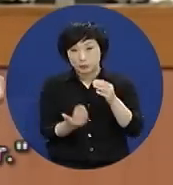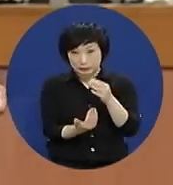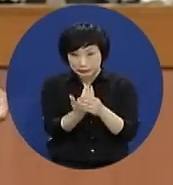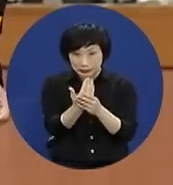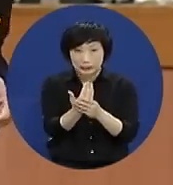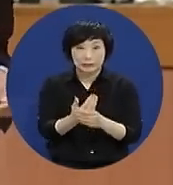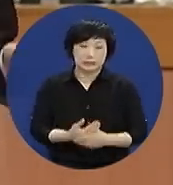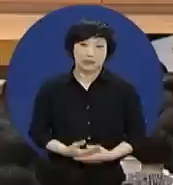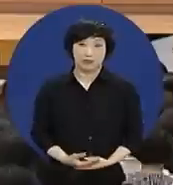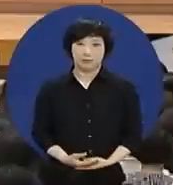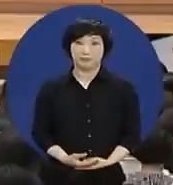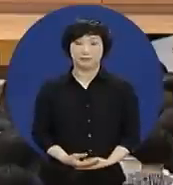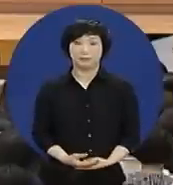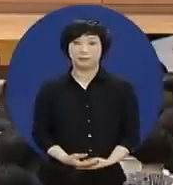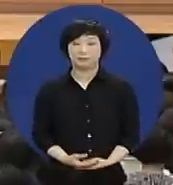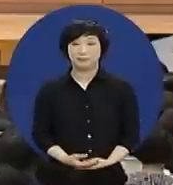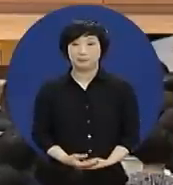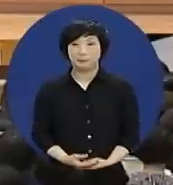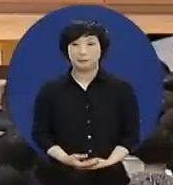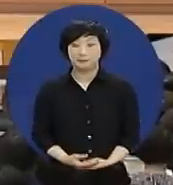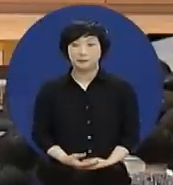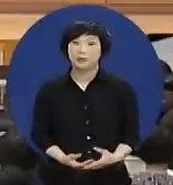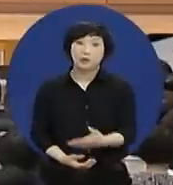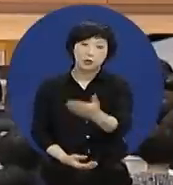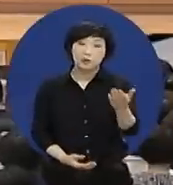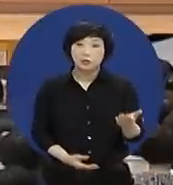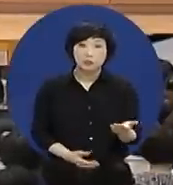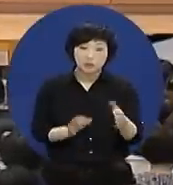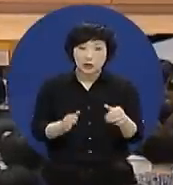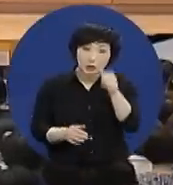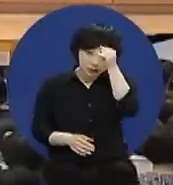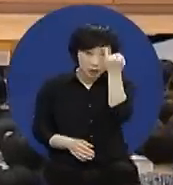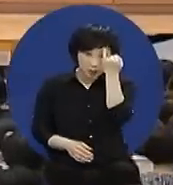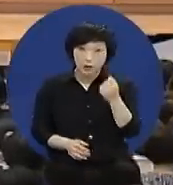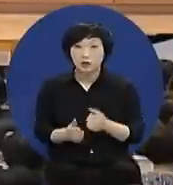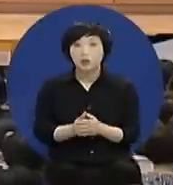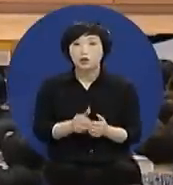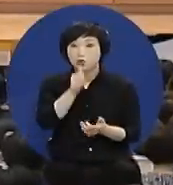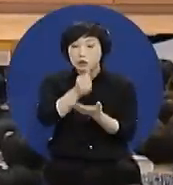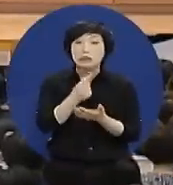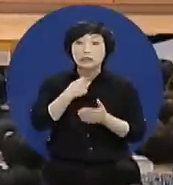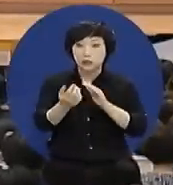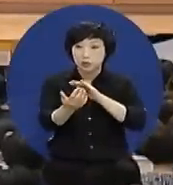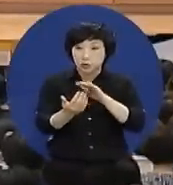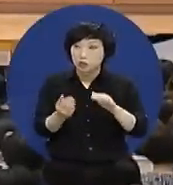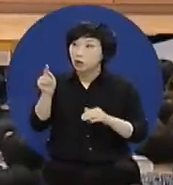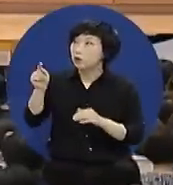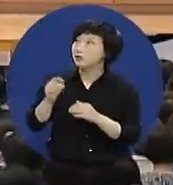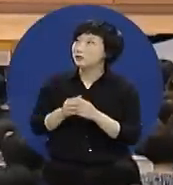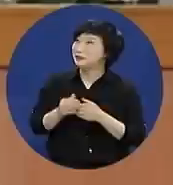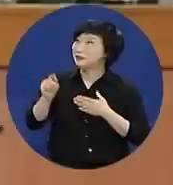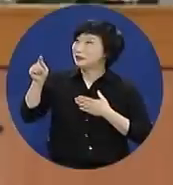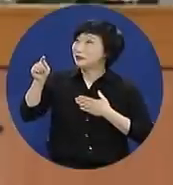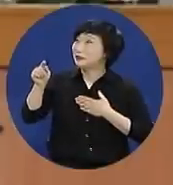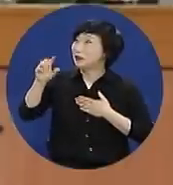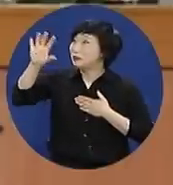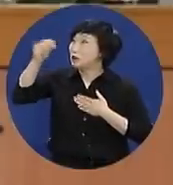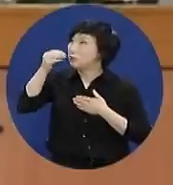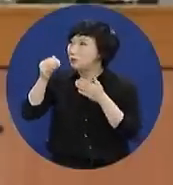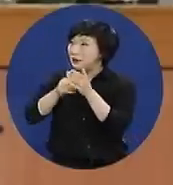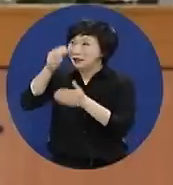ます罪を犯す前までは私がそれを食べたら神のように